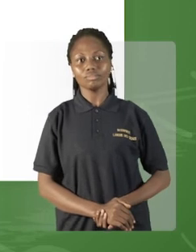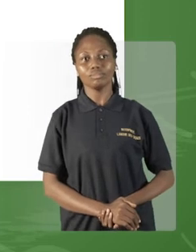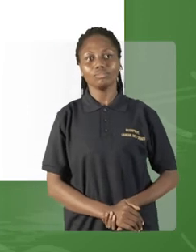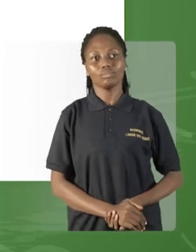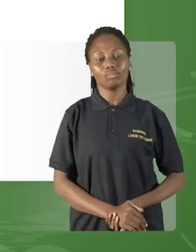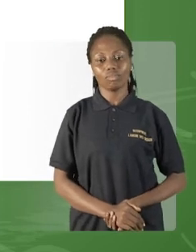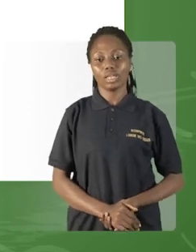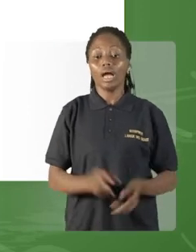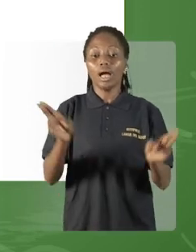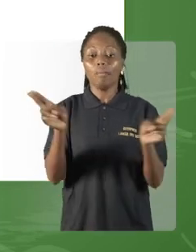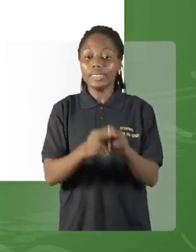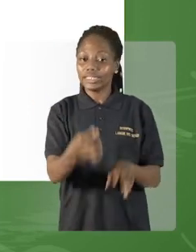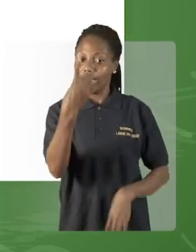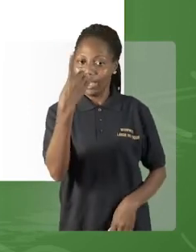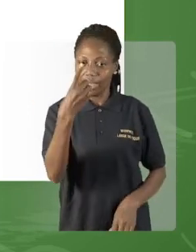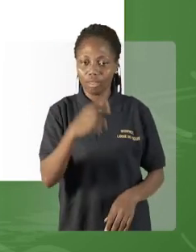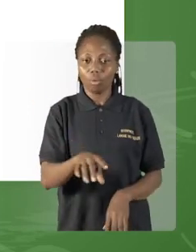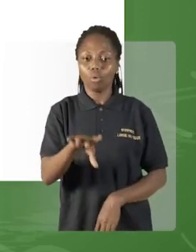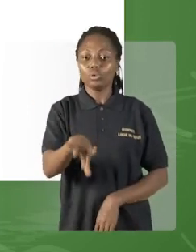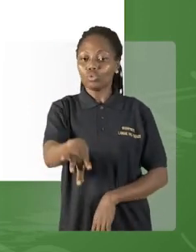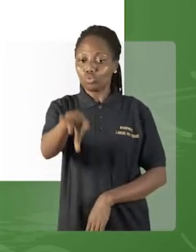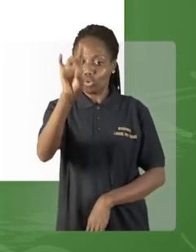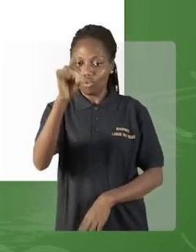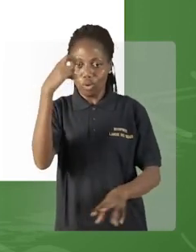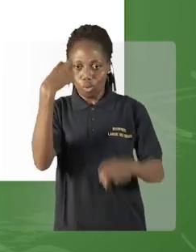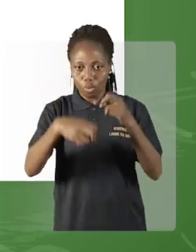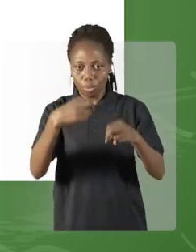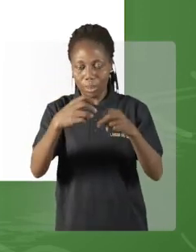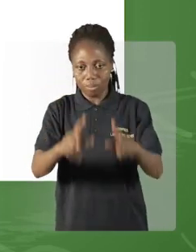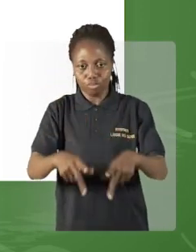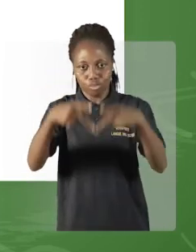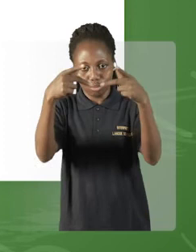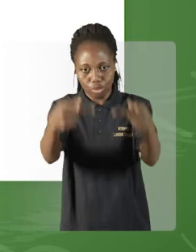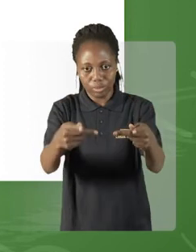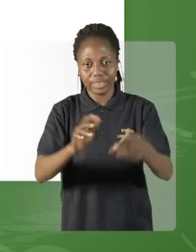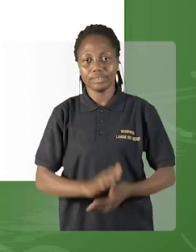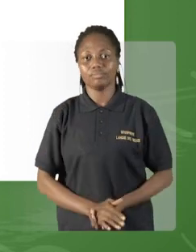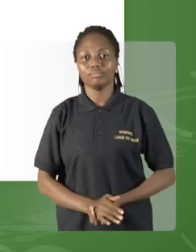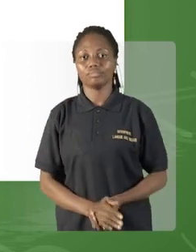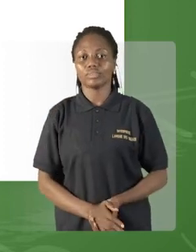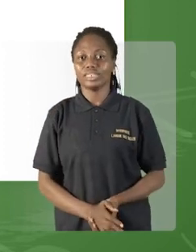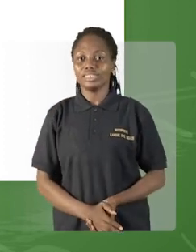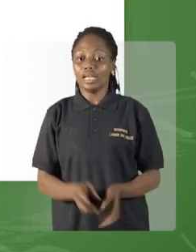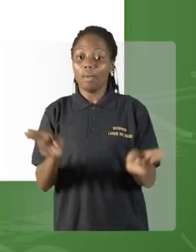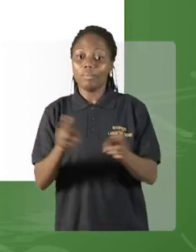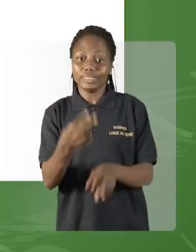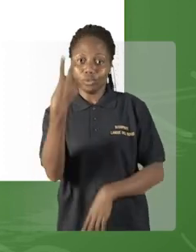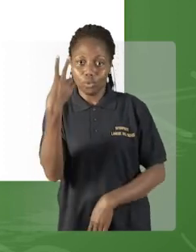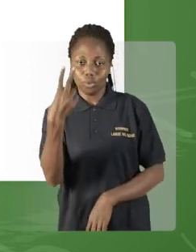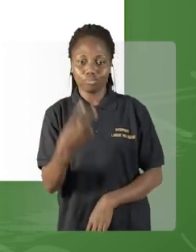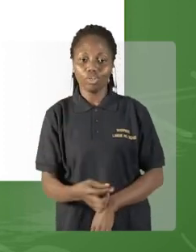Petit 1. Identifie le problème posé. Petit 2. Cite